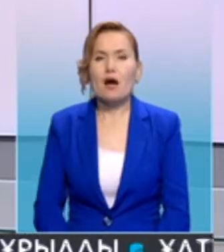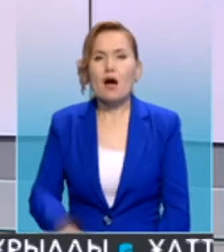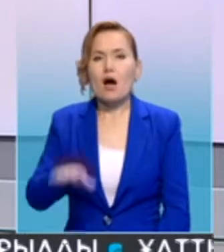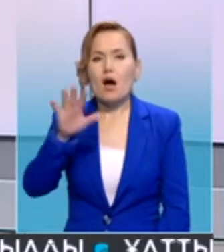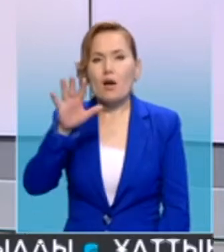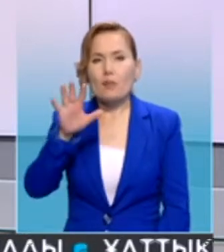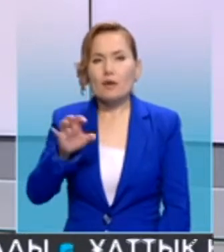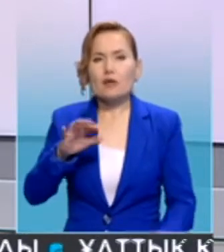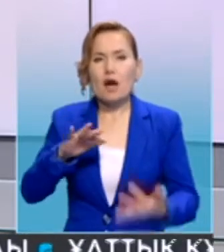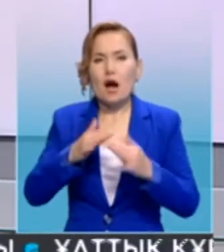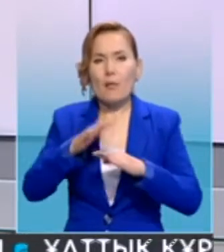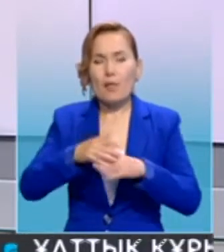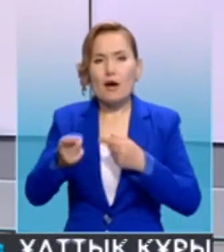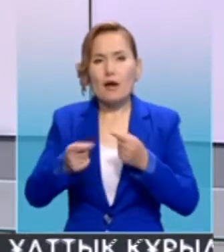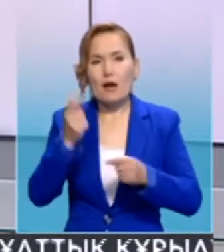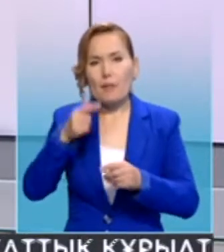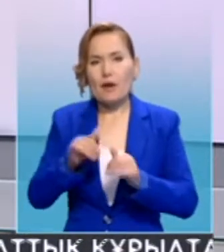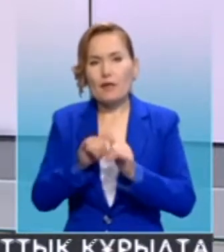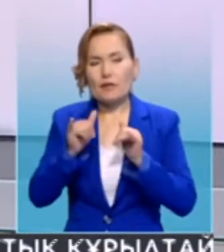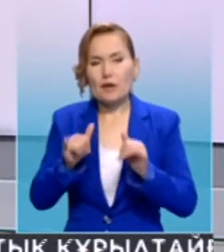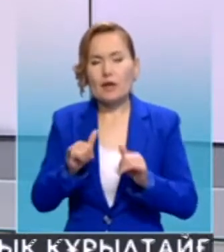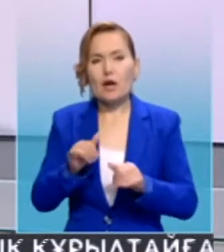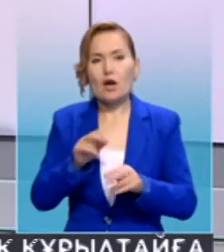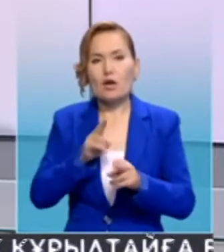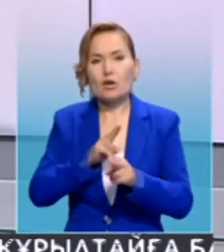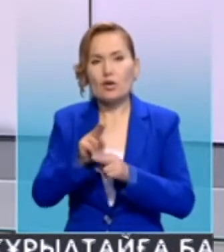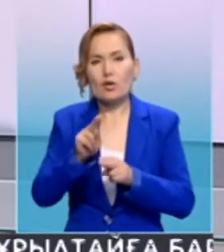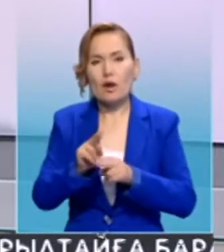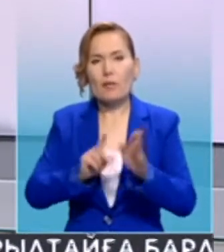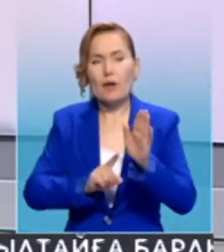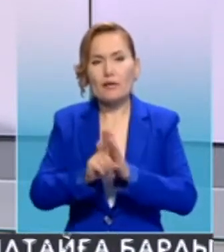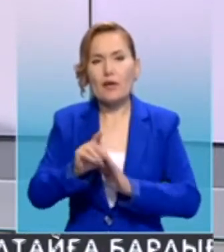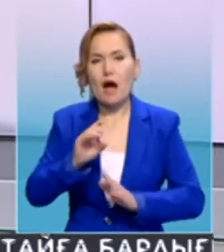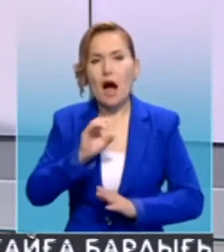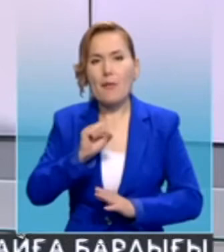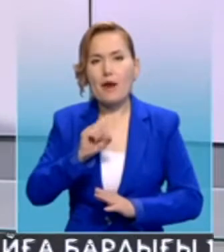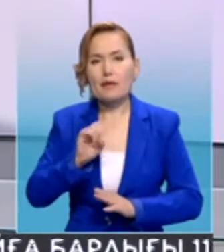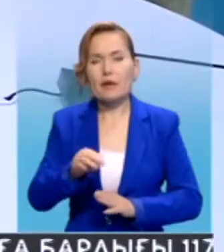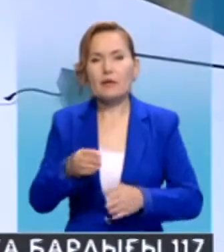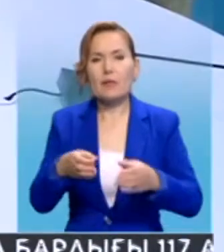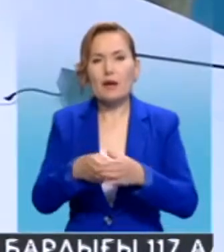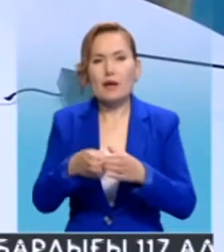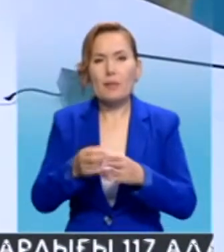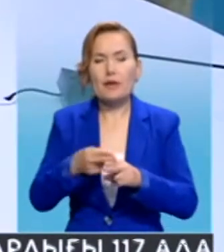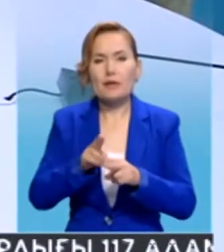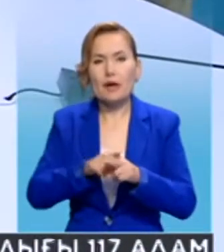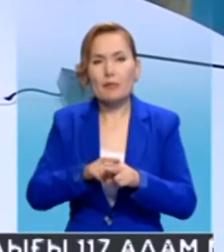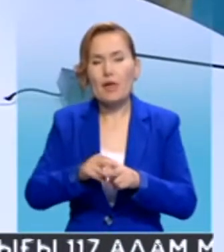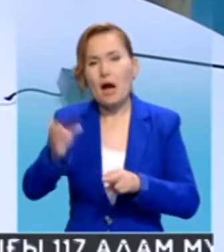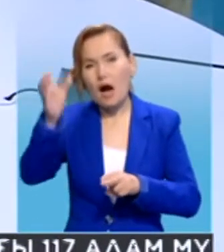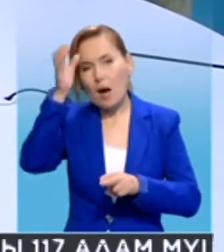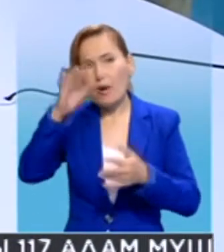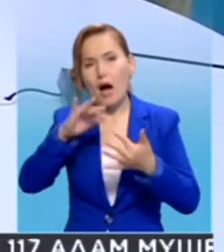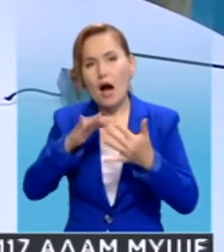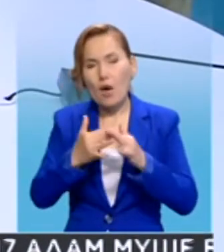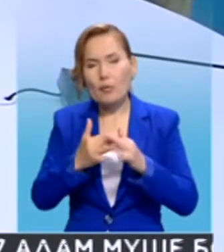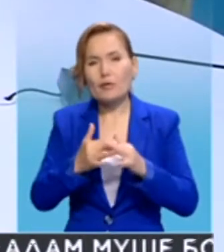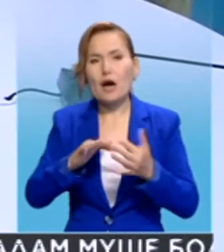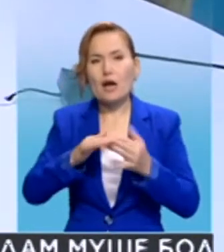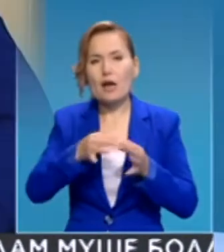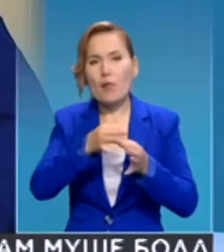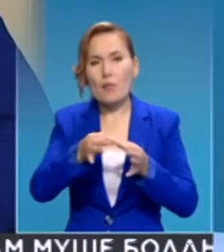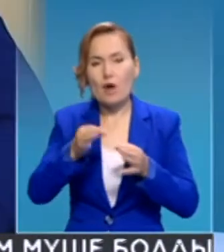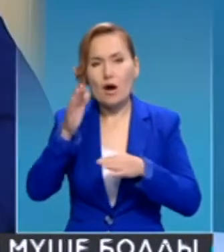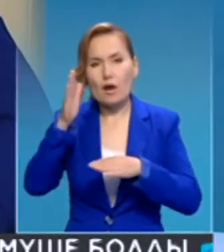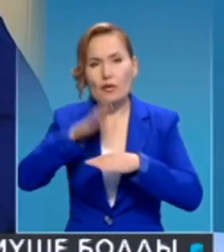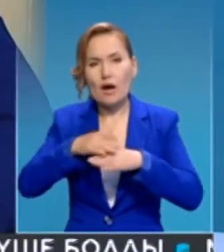500-ден астам ауыл әкімі біліктілігін жетілдіру курстарынан өтіп жатыр. Аманат партиясы саяси менеджмент академиясы ауыл және ауылдық округ